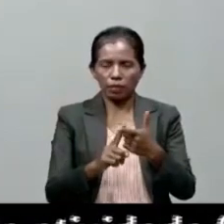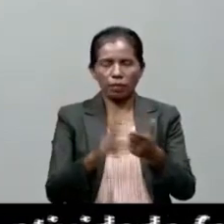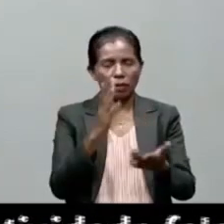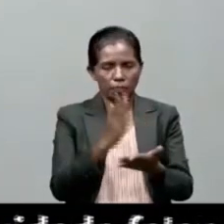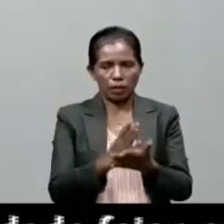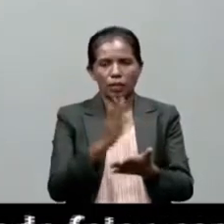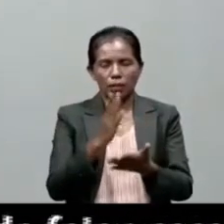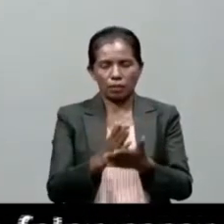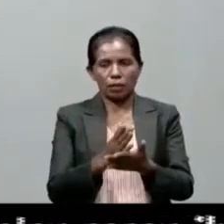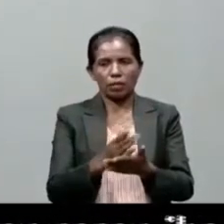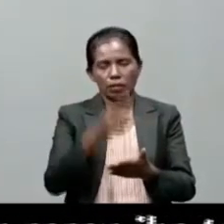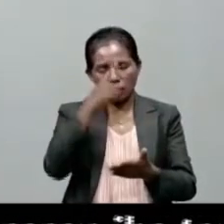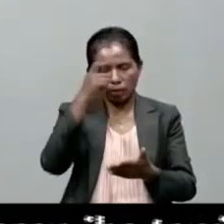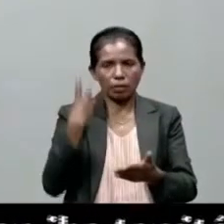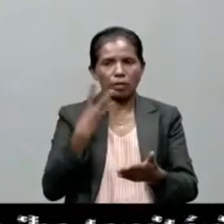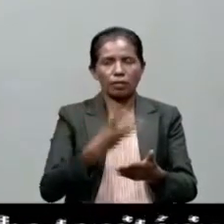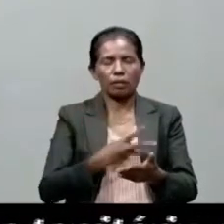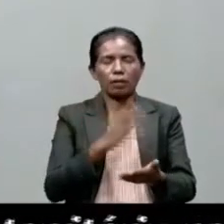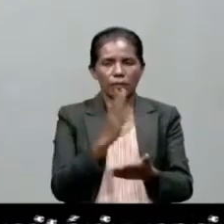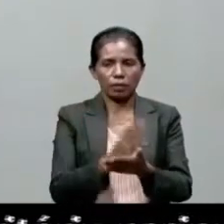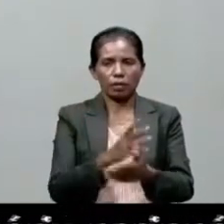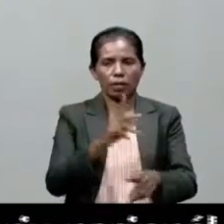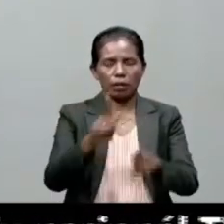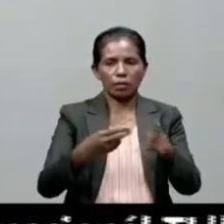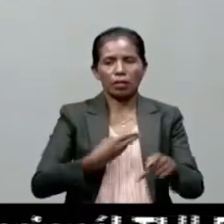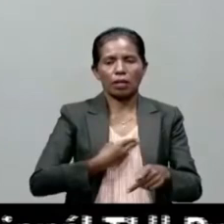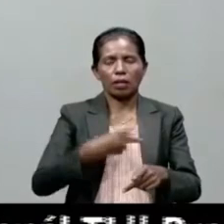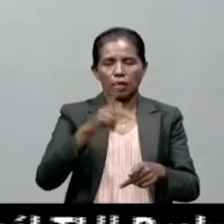kombate, mabe tambah ne ita kombate mas emani halo.